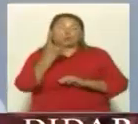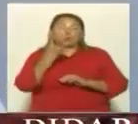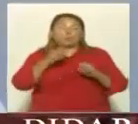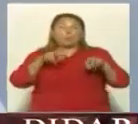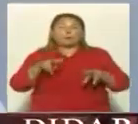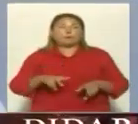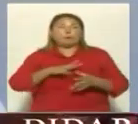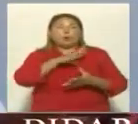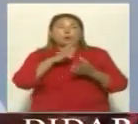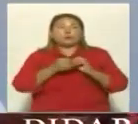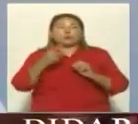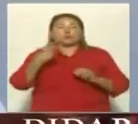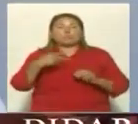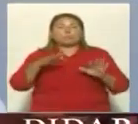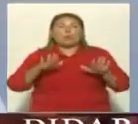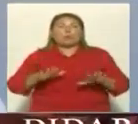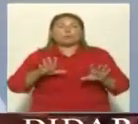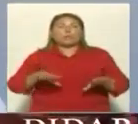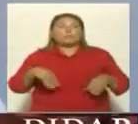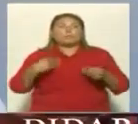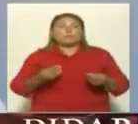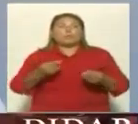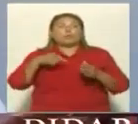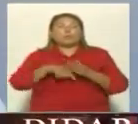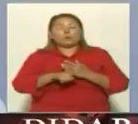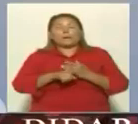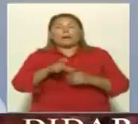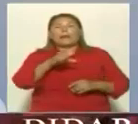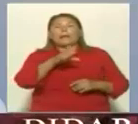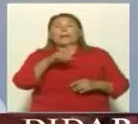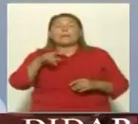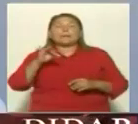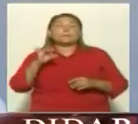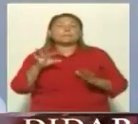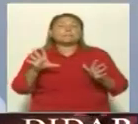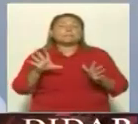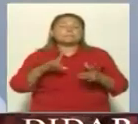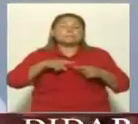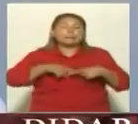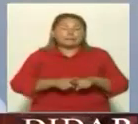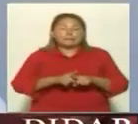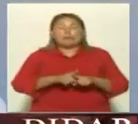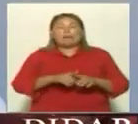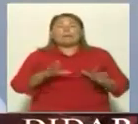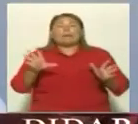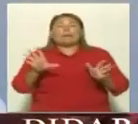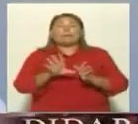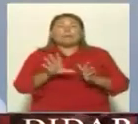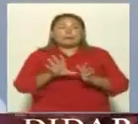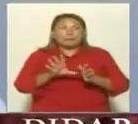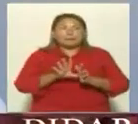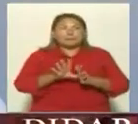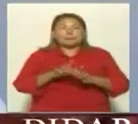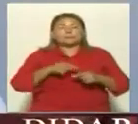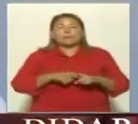бойынша барлығы 20 орын бөлінген. Олар электротехника және энергетика, көлік және көлік